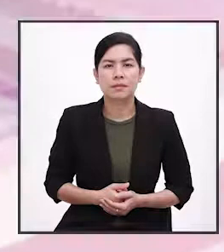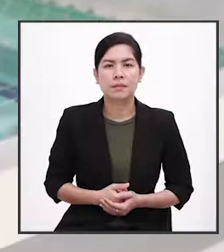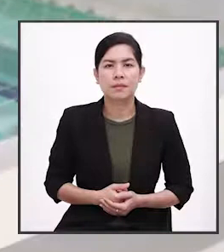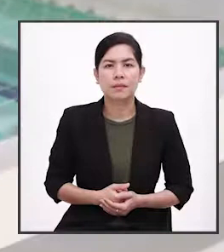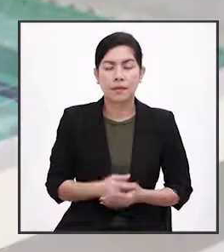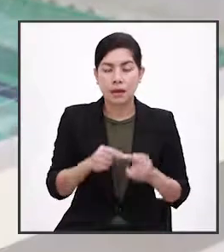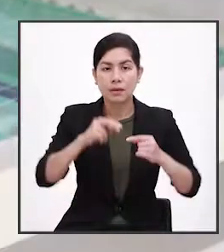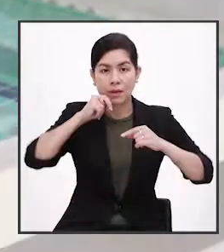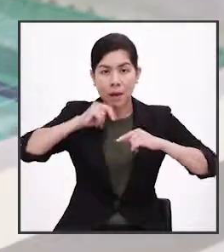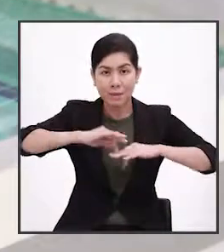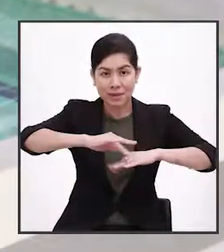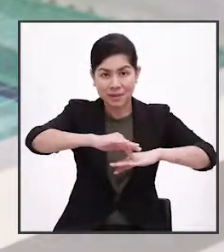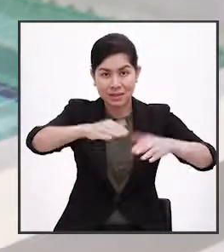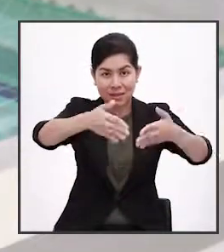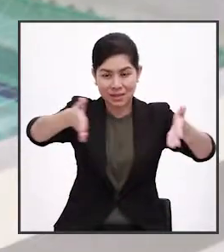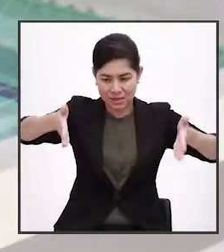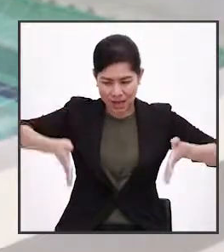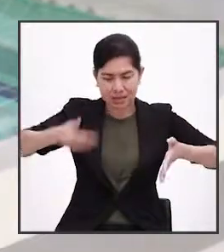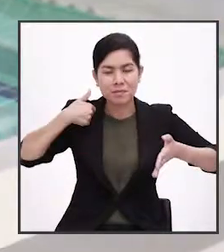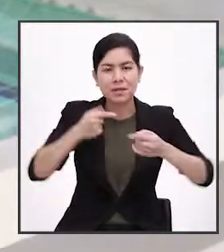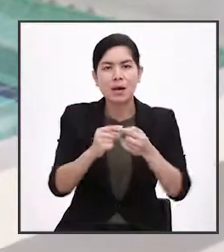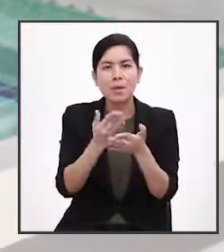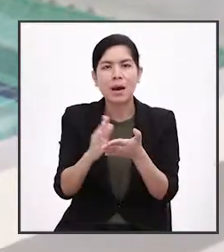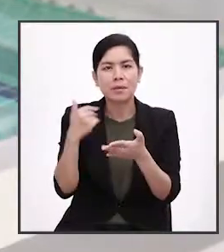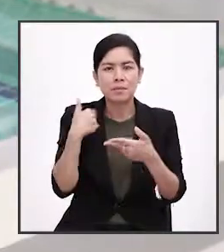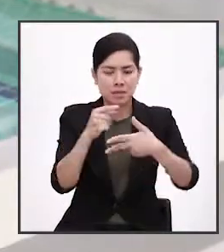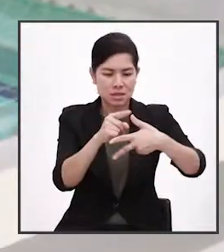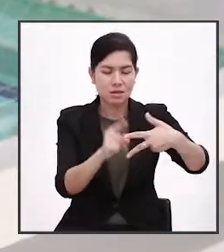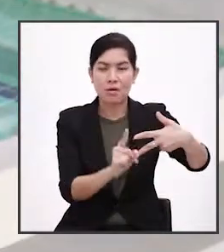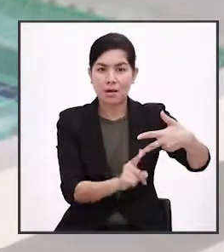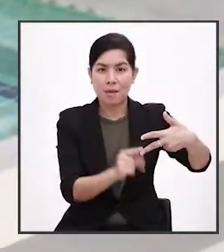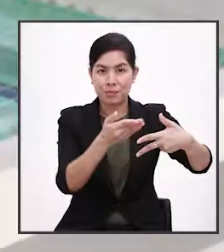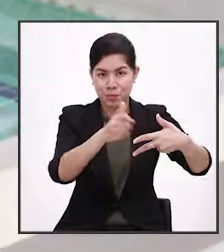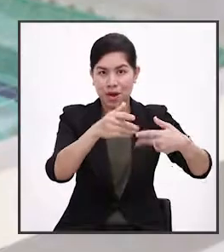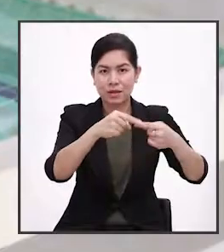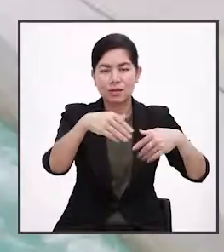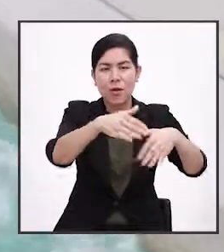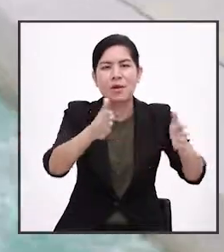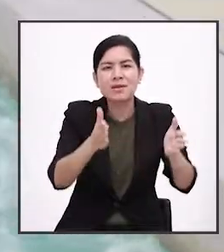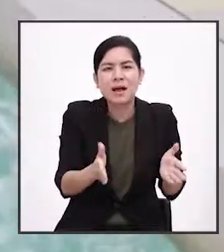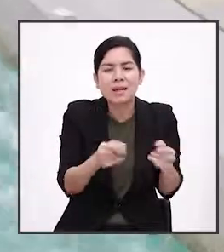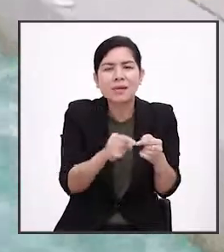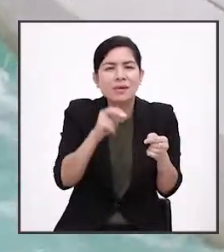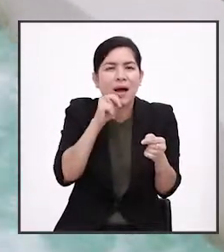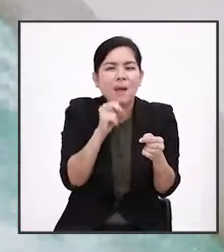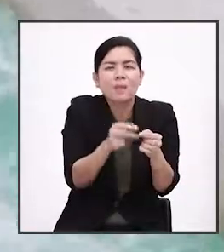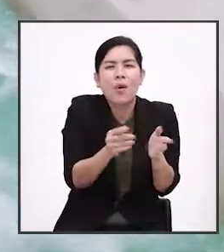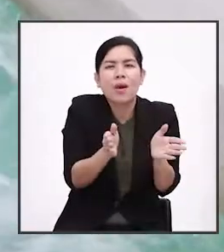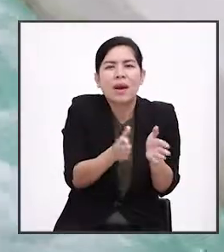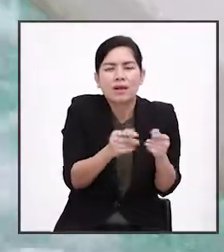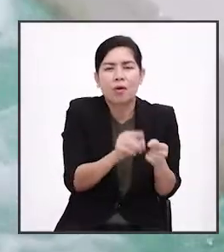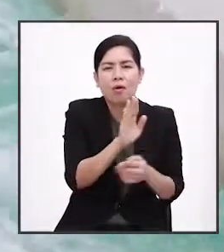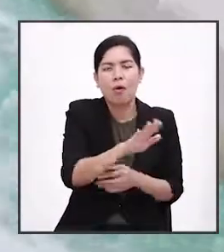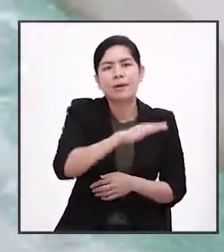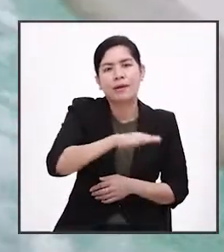ในสระของเราเนี่ยมันก็จะแบ่งเป็นหลักๆ3ส่วนด้วยกันนะครับก็คือจะมีส่วนสระเล็กนี้นะครับก็คือจะเป็นส่วนของสระเด็กนะครับ